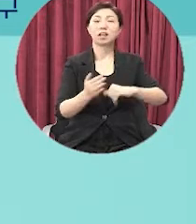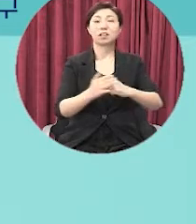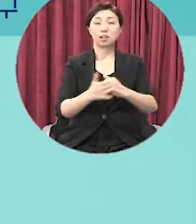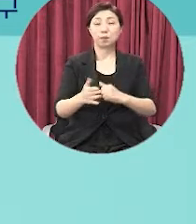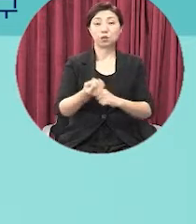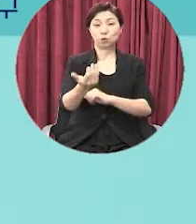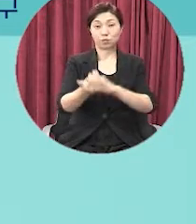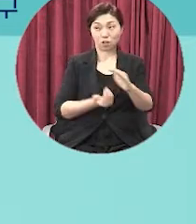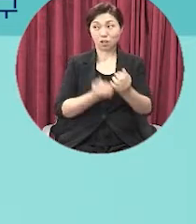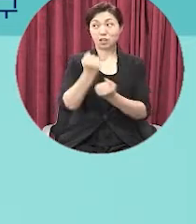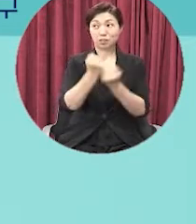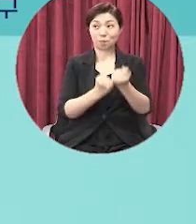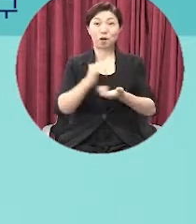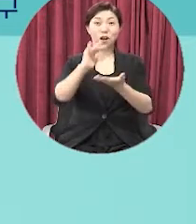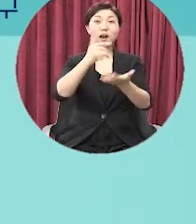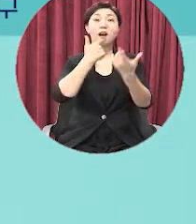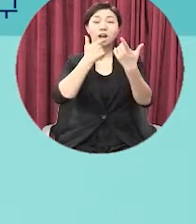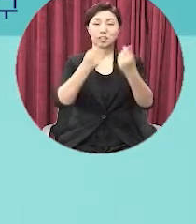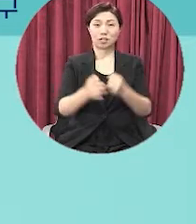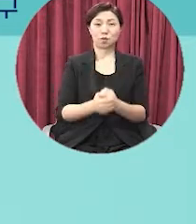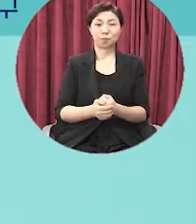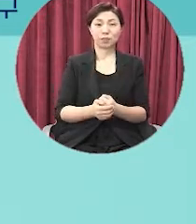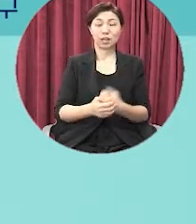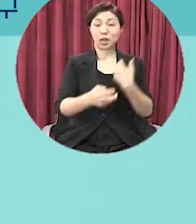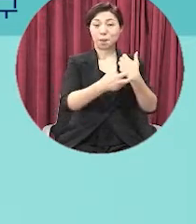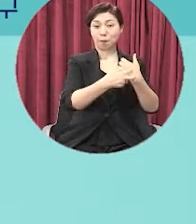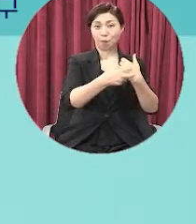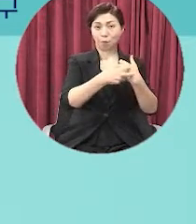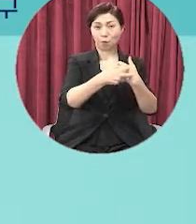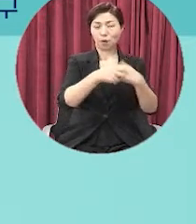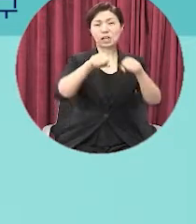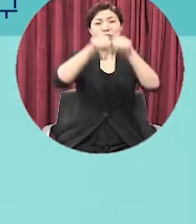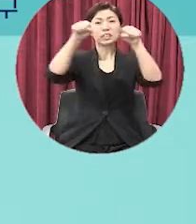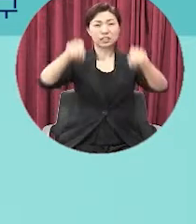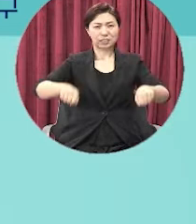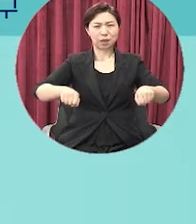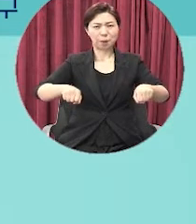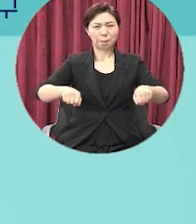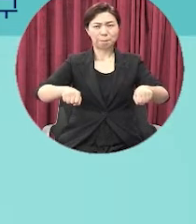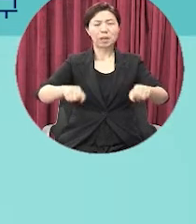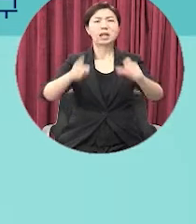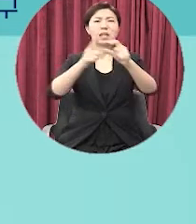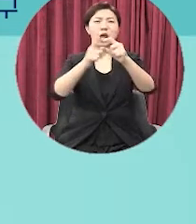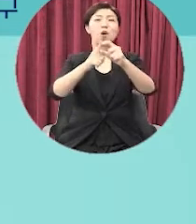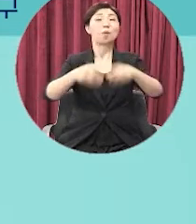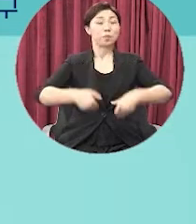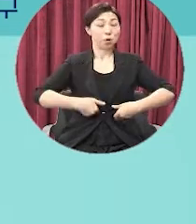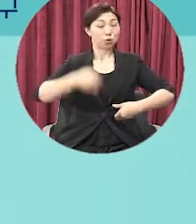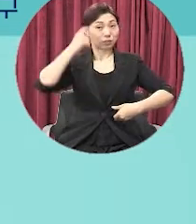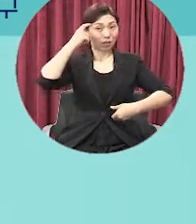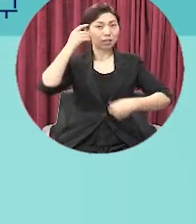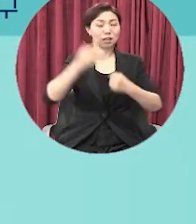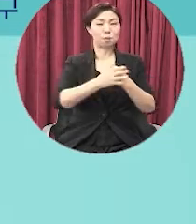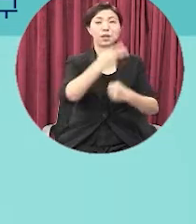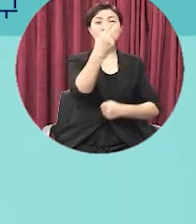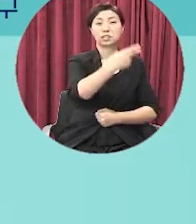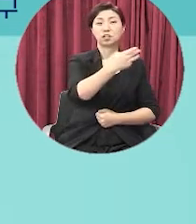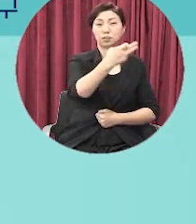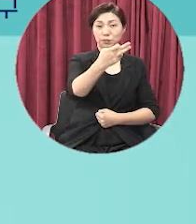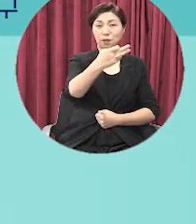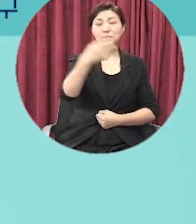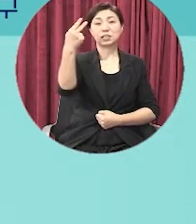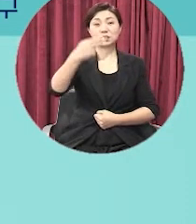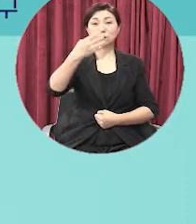아까 말씀드린 것처럼 메디카 운 라이플로 범퍼로 지라는 것이 필요하다고 생각했고 2013 산 연결의 이름을 좀